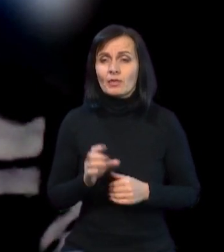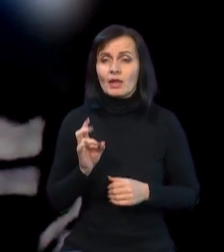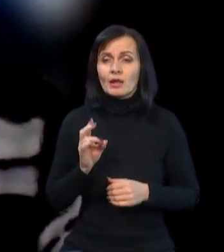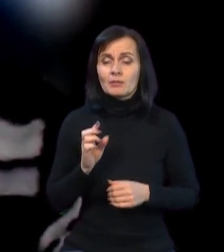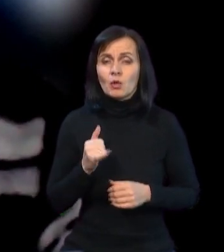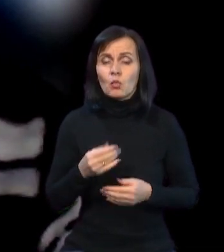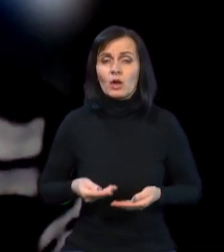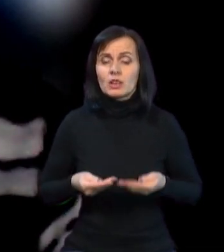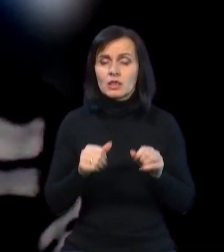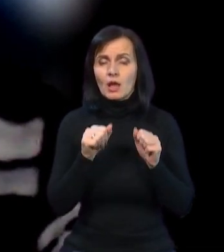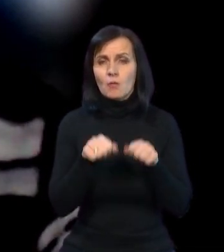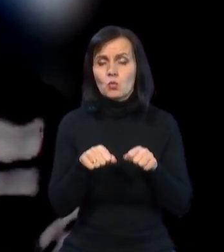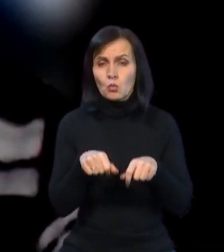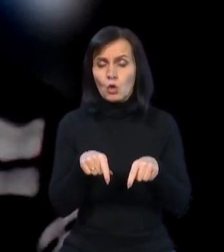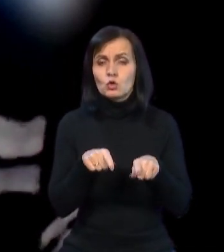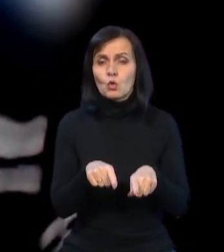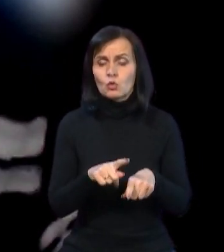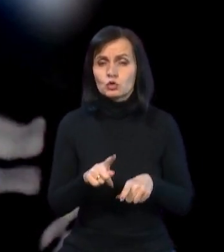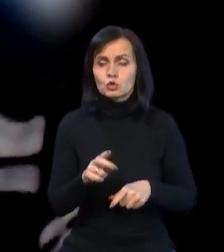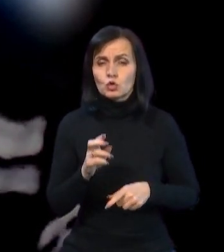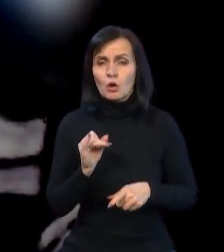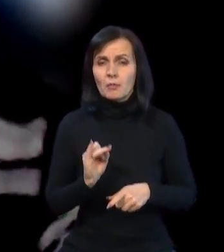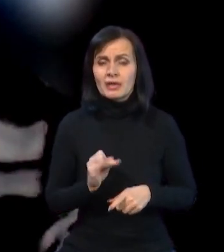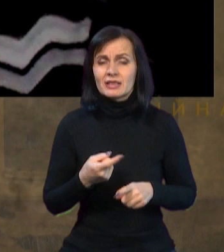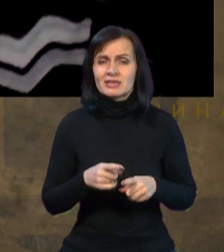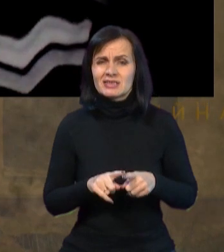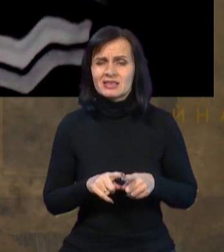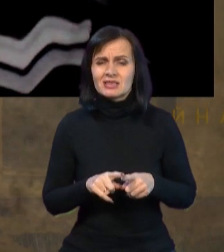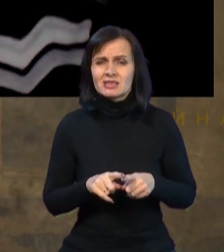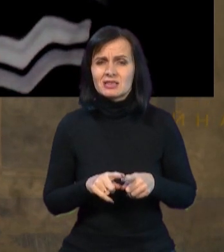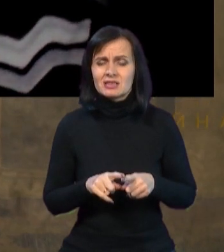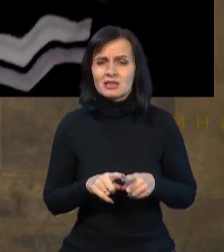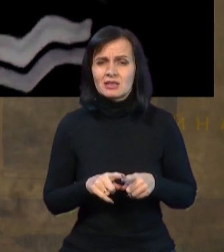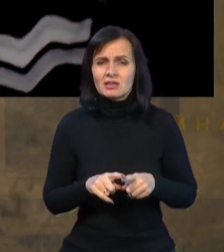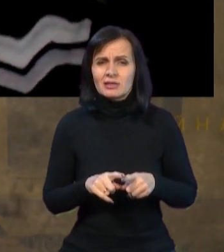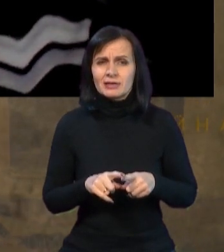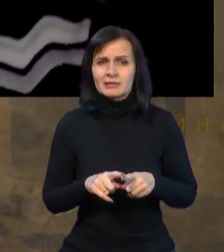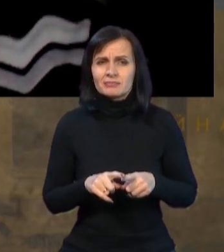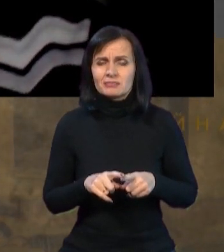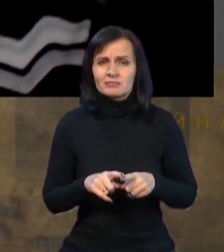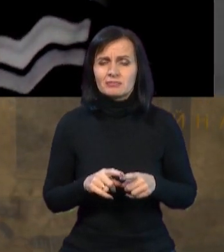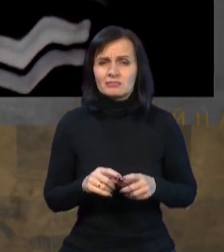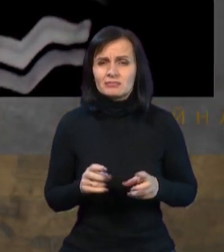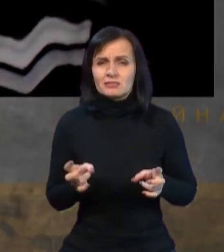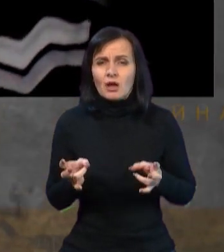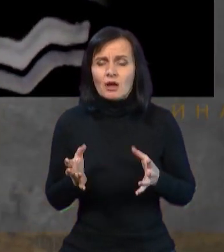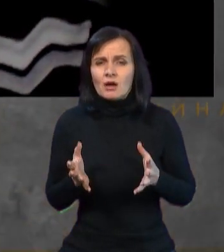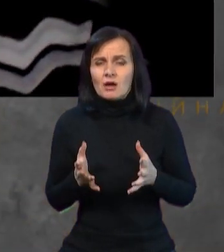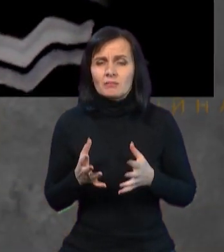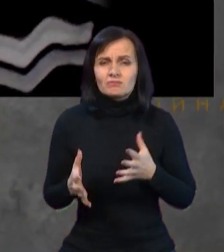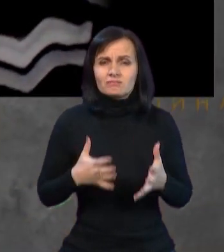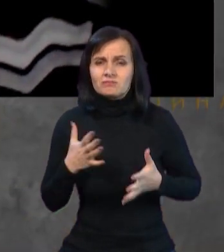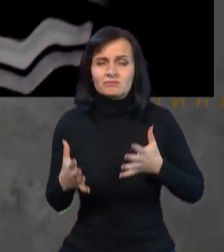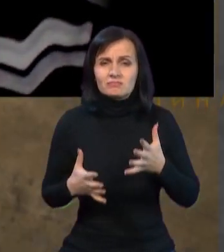НБУ дає можливість того, щоб ось цей ажіотаж не створився, тому що на готівковому ринку дуже